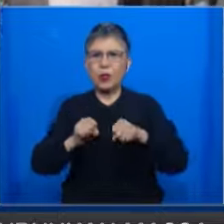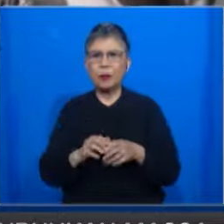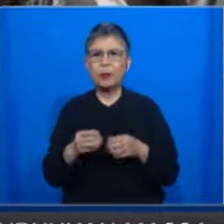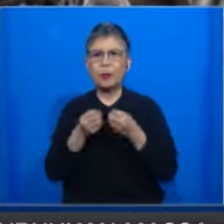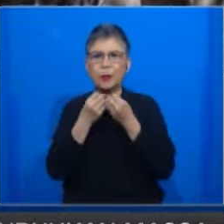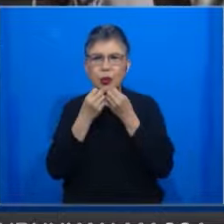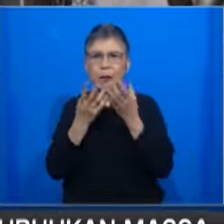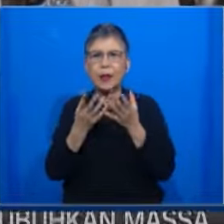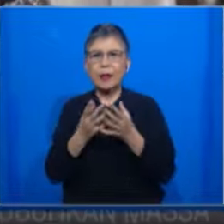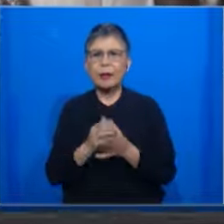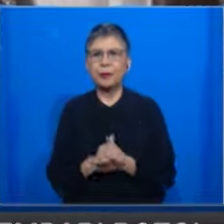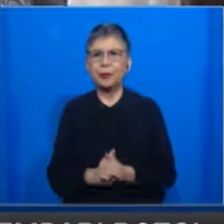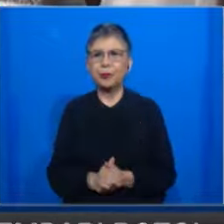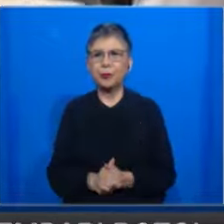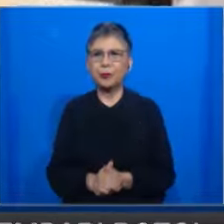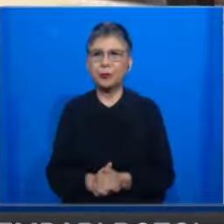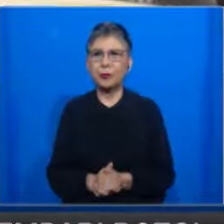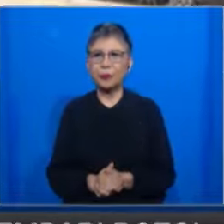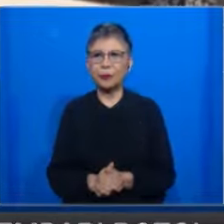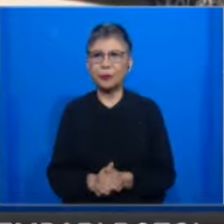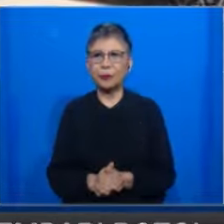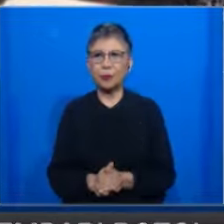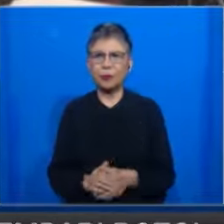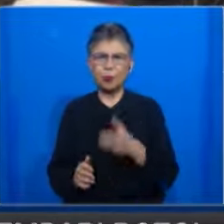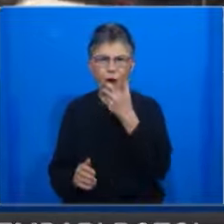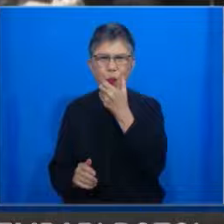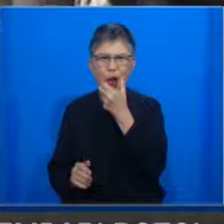menyampaikan pendapat ataupun aspirasi mereka.